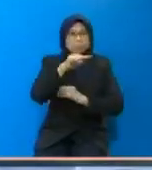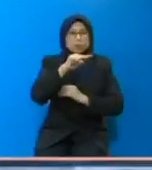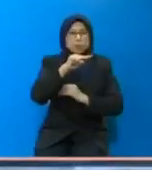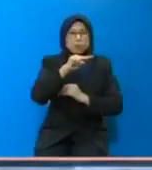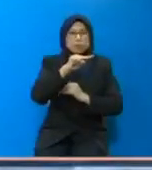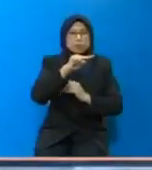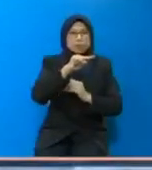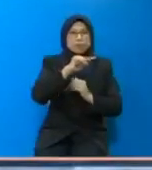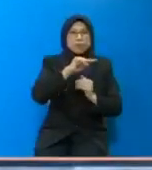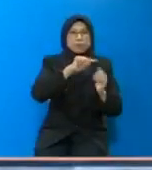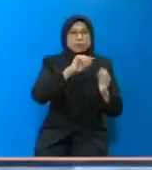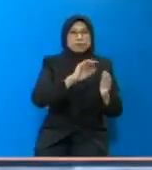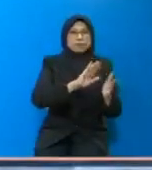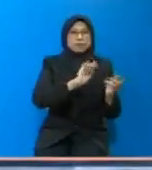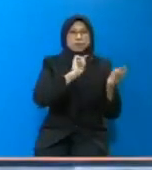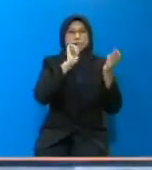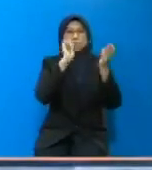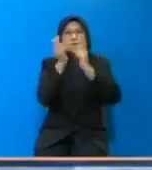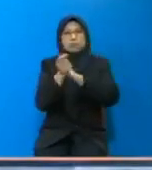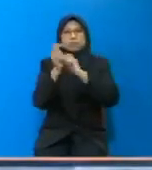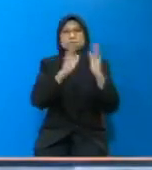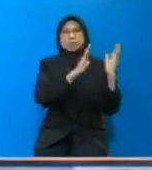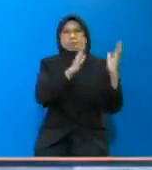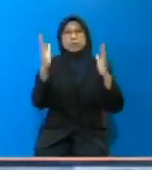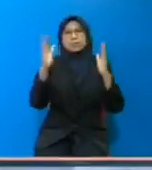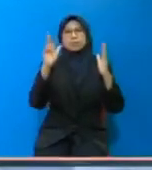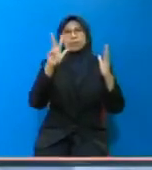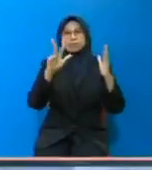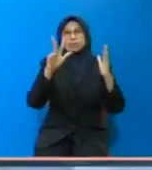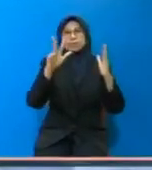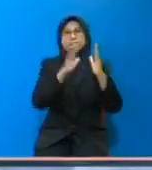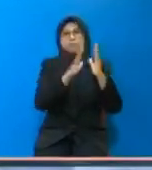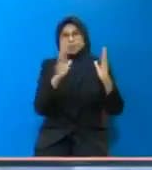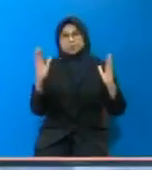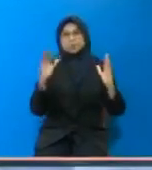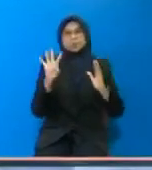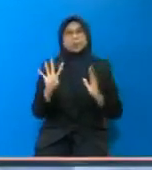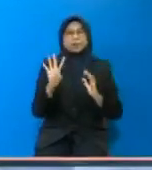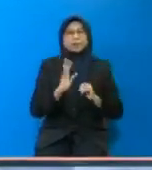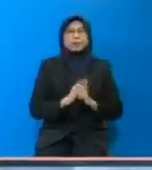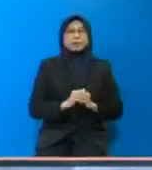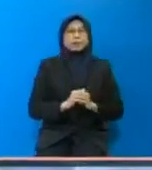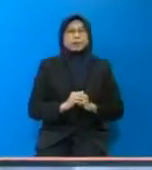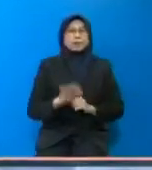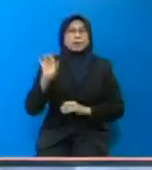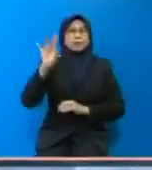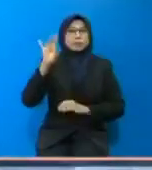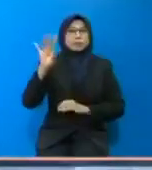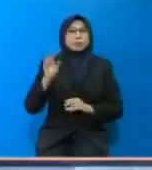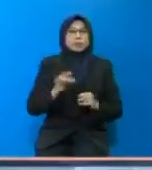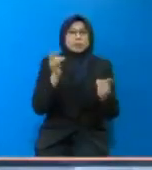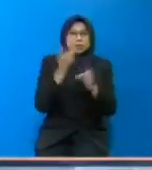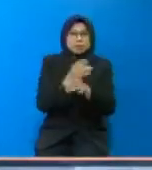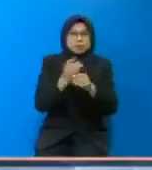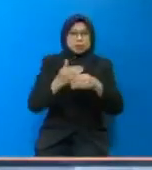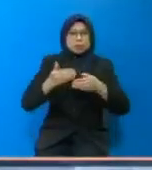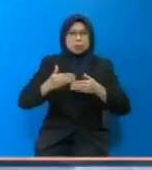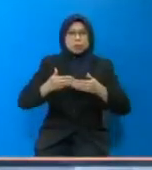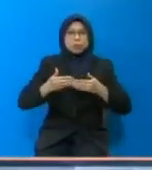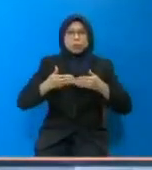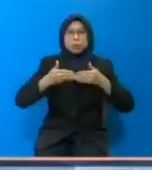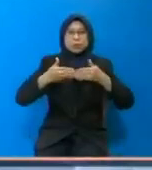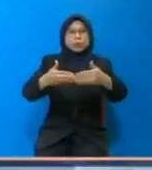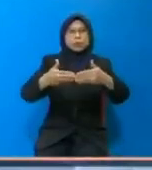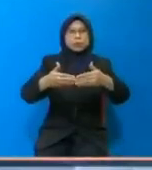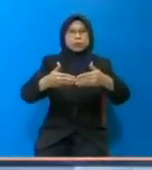beralih ke fasa kedua, ketiga dan keempat. InsyaAllah, dengan usaha berterusan untuk menggerakkan